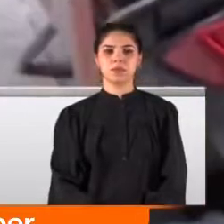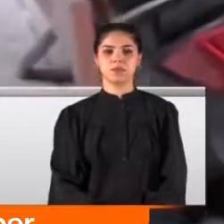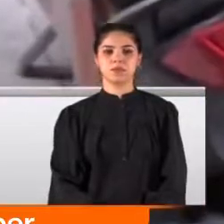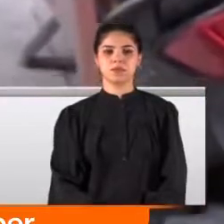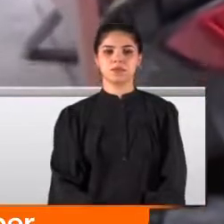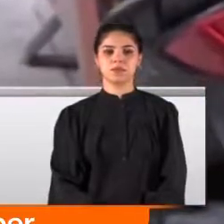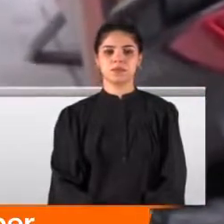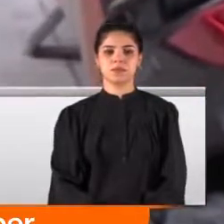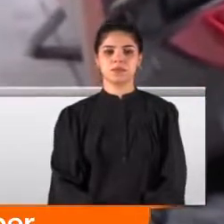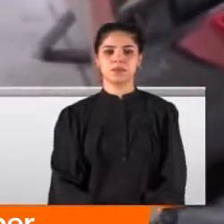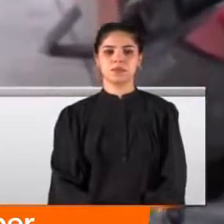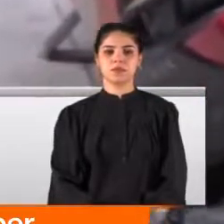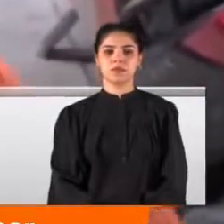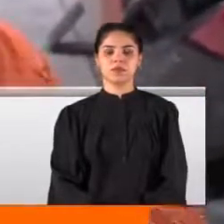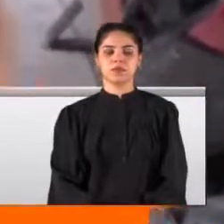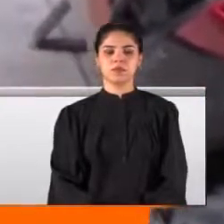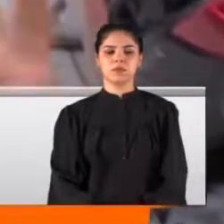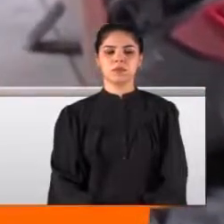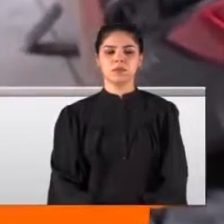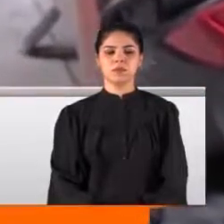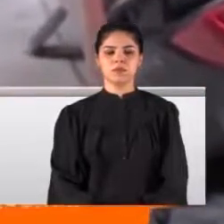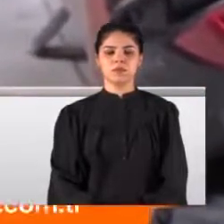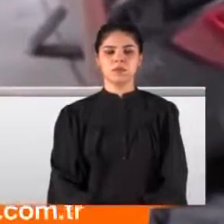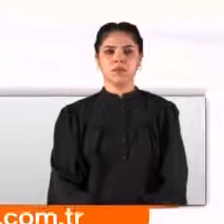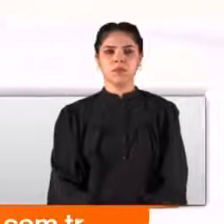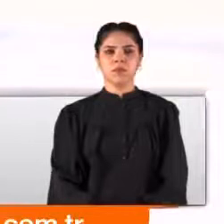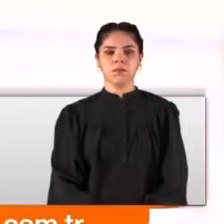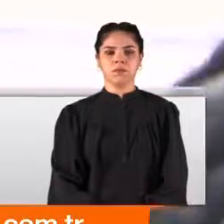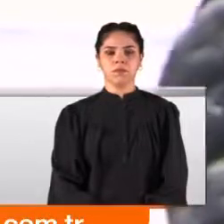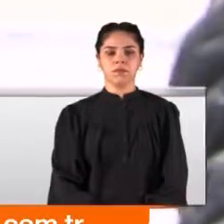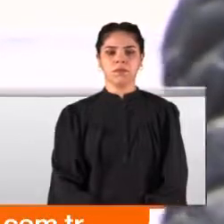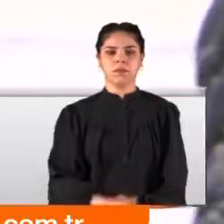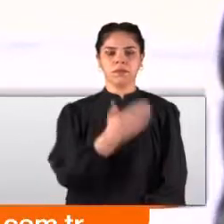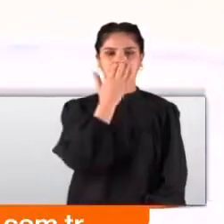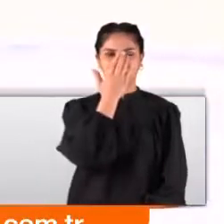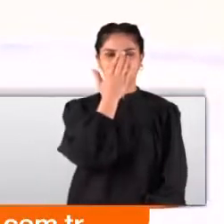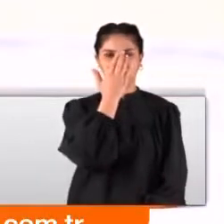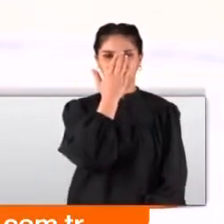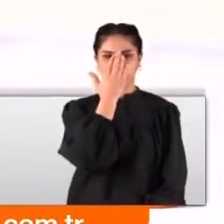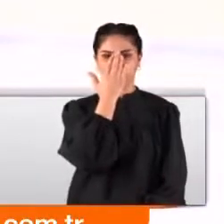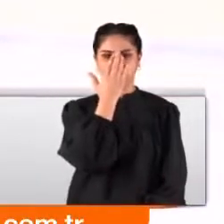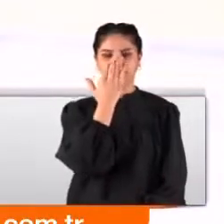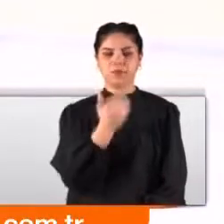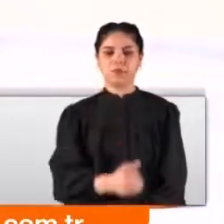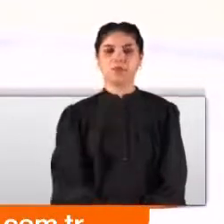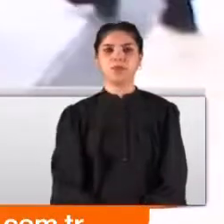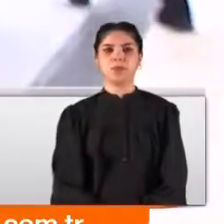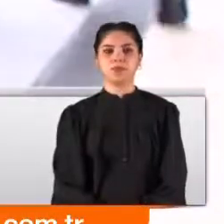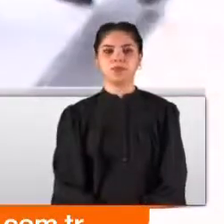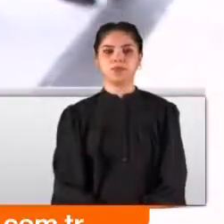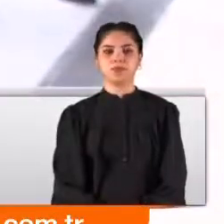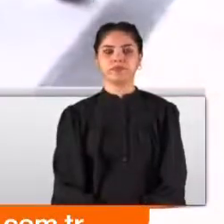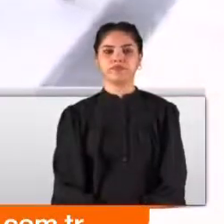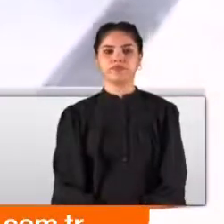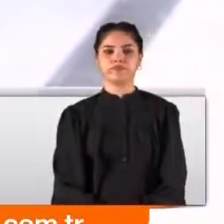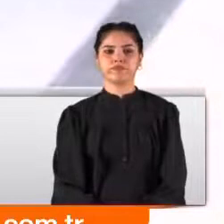Bir artı bir de 3 milyar, 2 artı bir 4 milyar, 5 milyar. Şu an çıksan başkasına verse 2 çoktan aşağı vermez. Sonuna